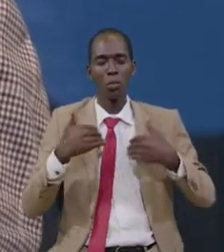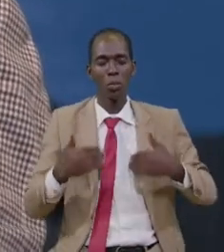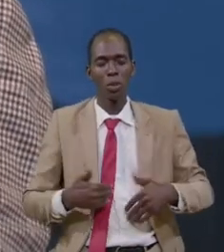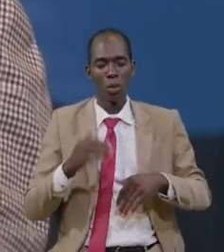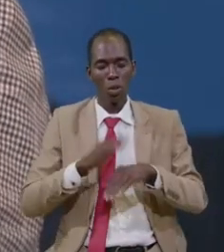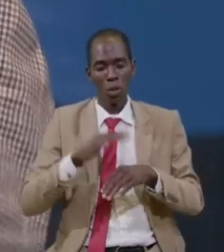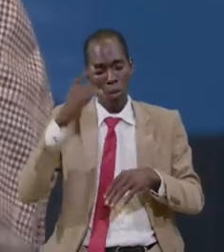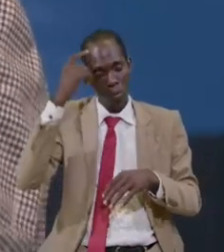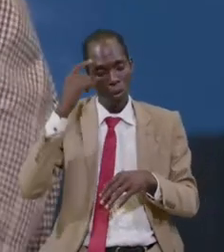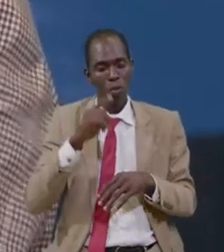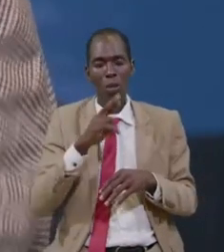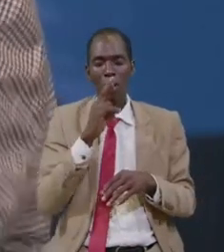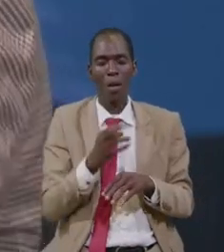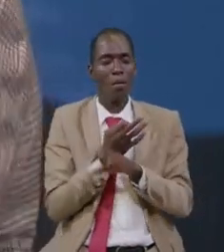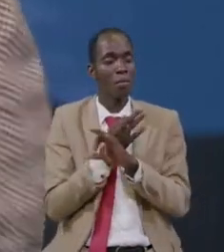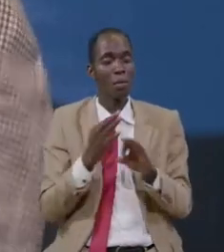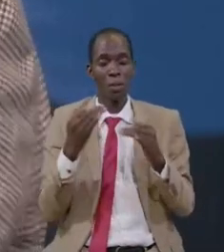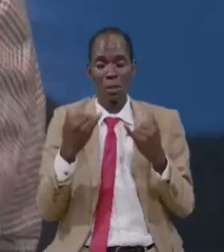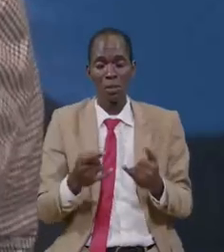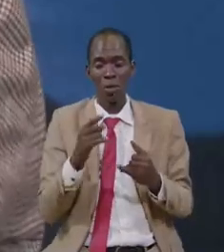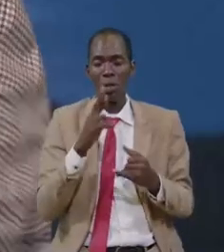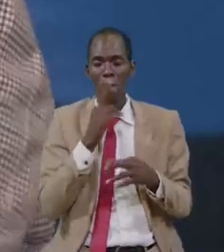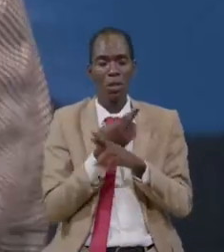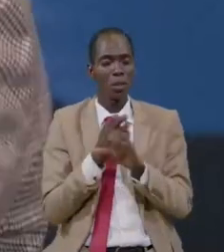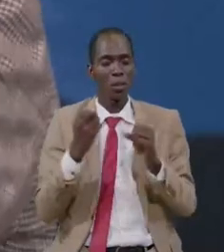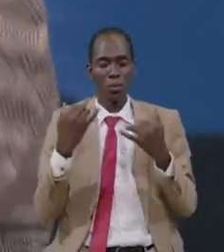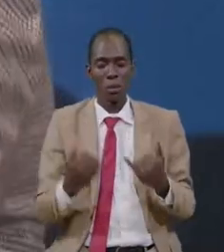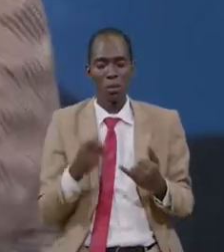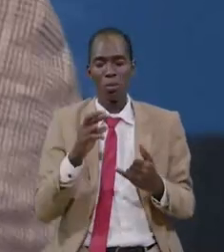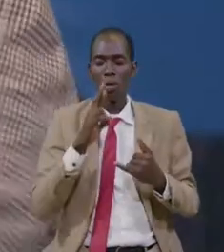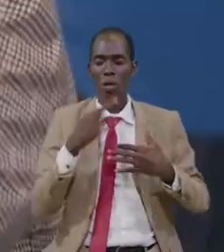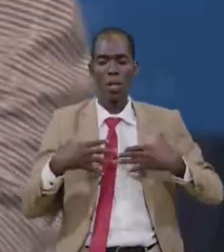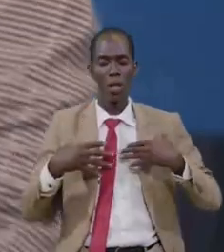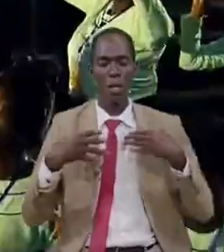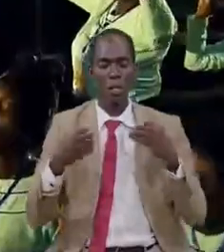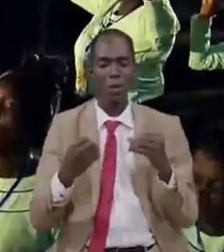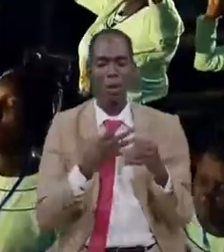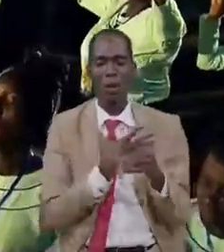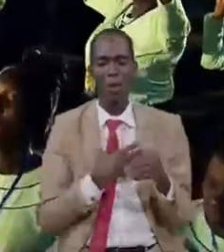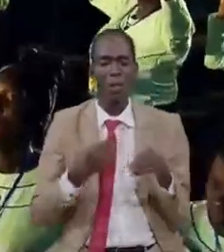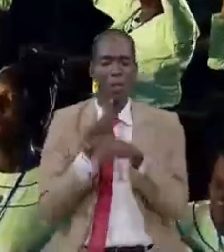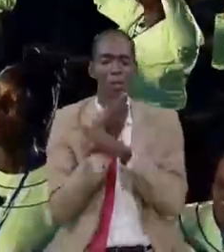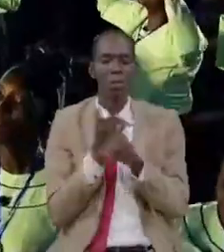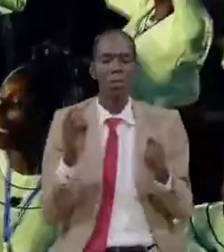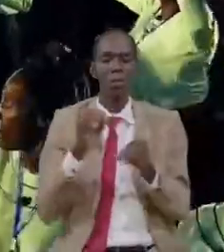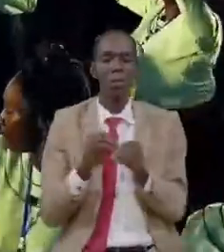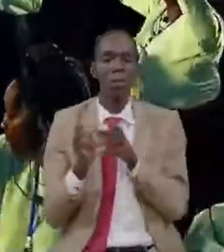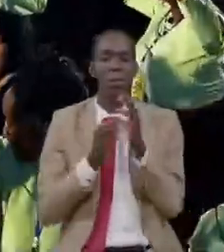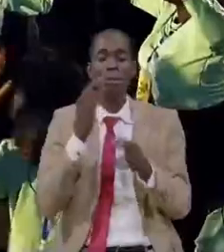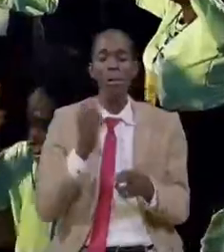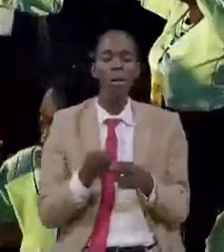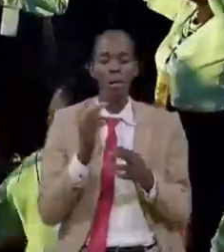occasionné dans ton cerveau, dans ton corps, tu es libéré, racheté, tu es guéri et délivré au nom de Jésus.